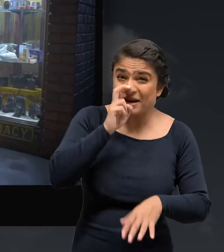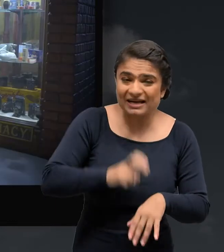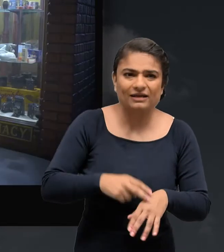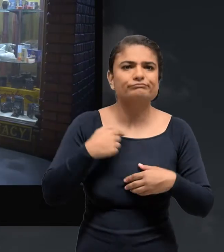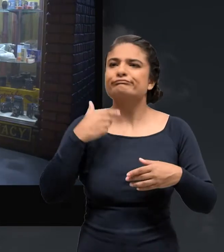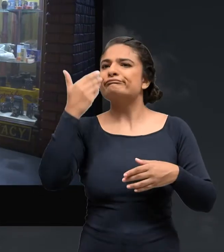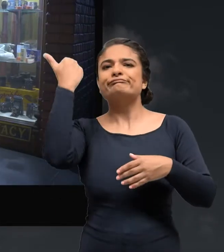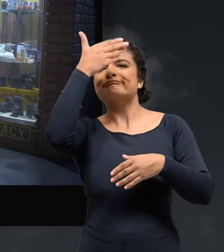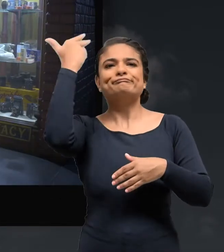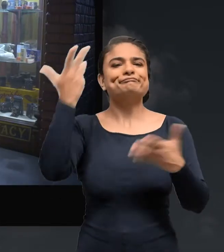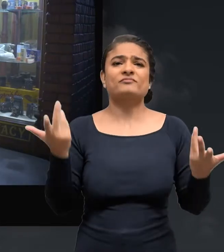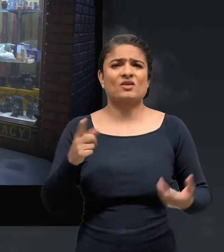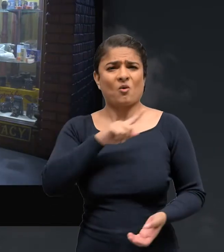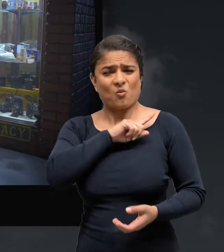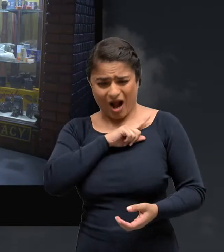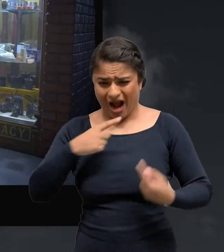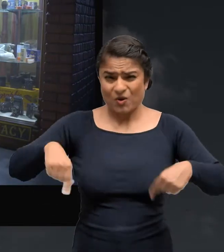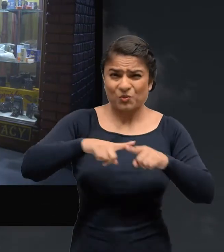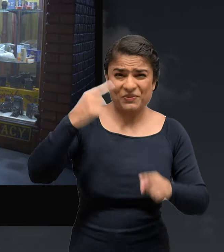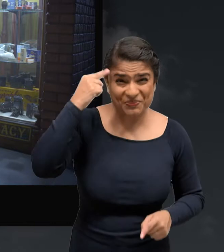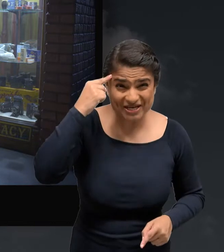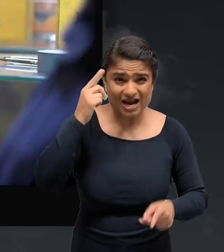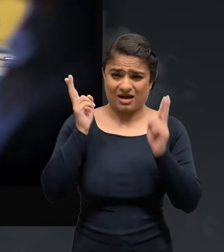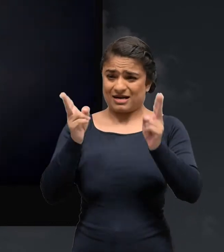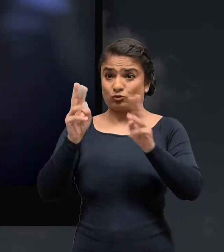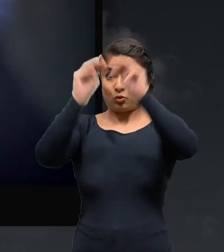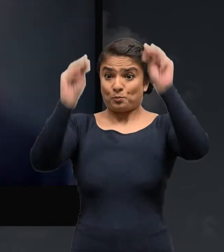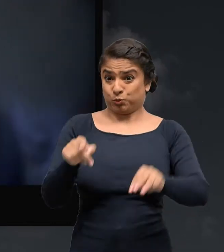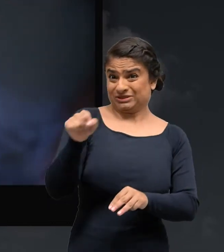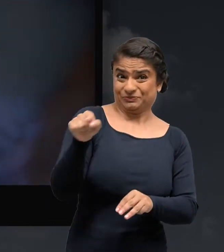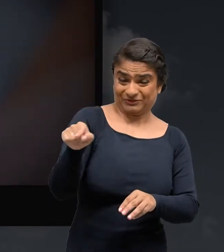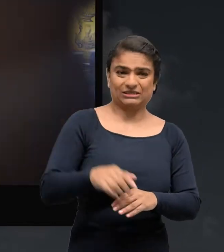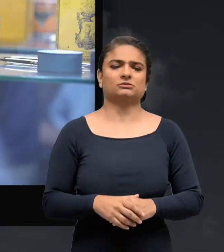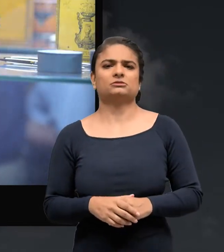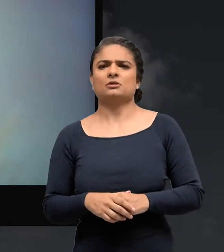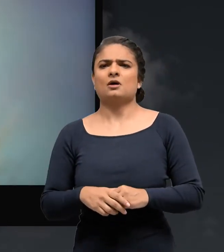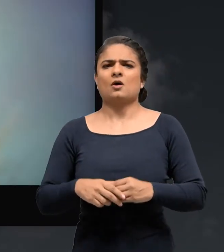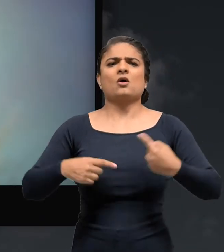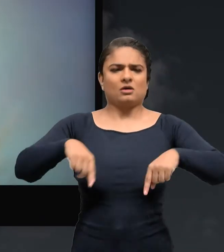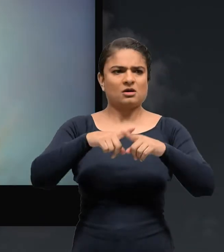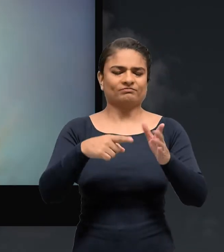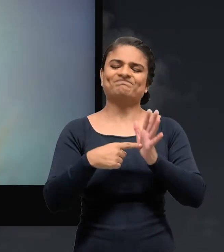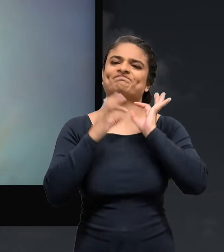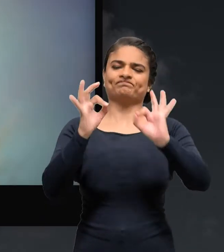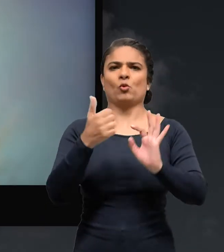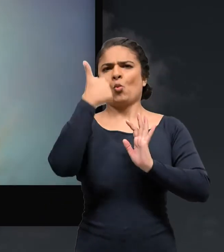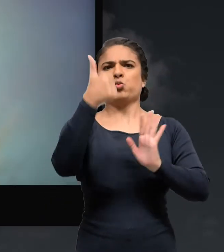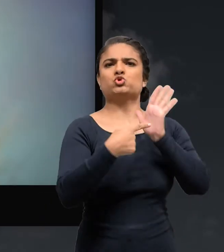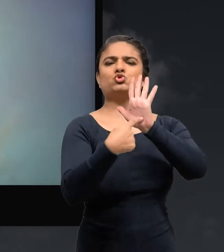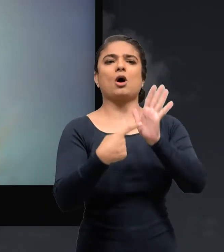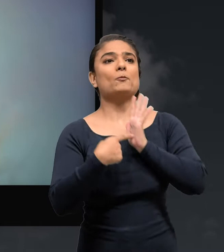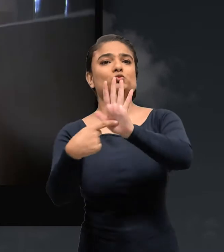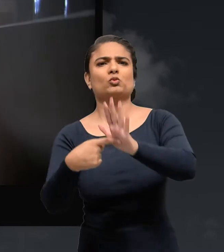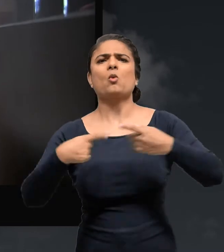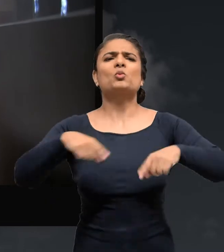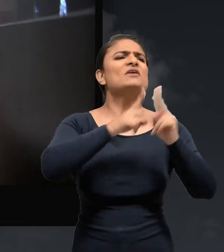nie. Maar ek dink die Nasionale Museum stel 'n wonderlike voorbeeld. Ek het al hier afgekom op plekke waar